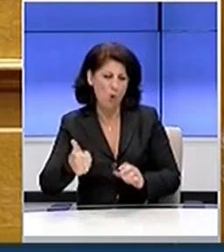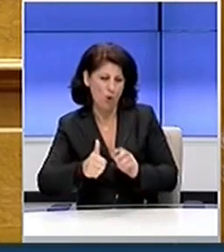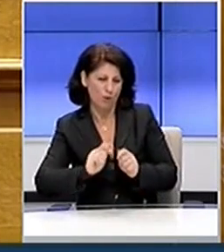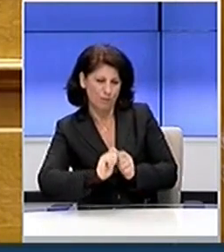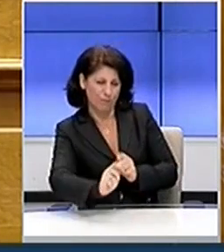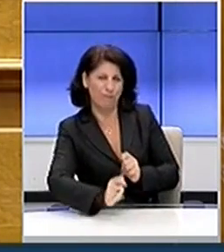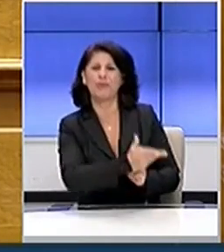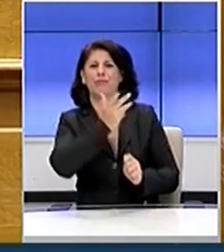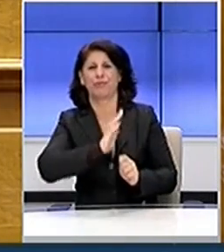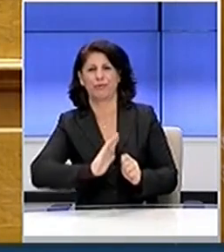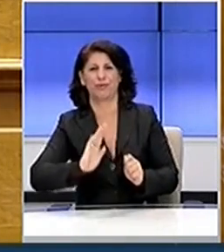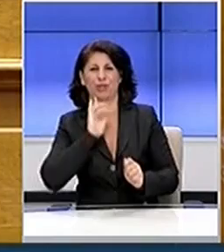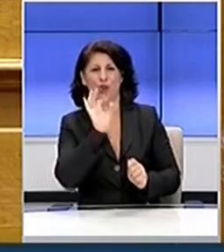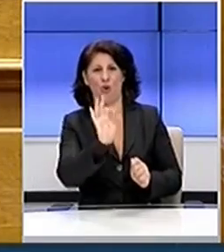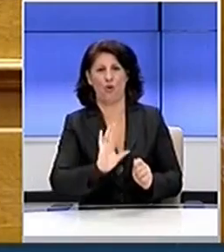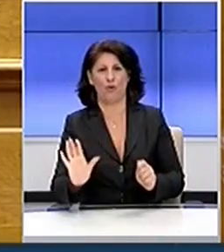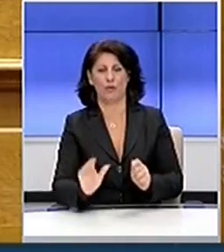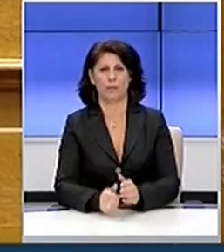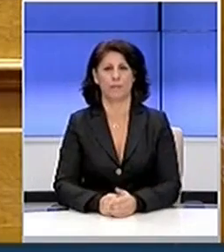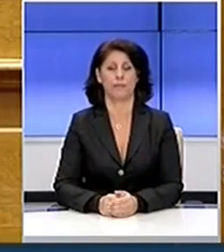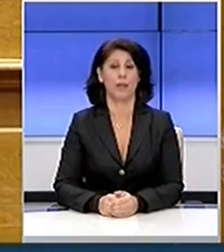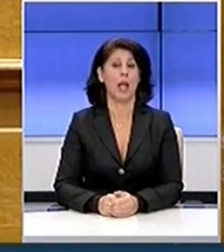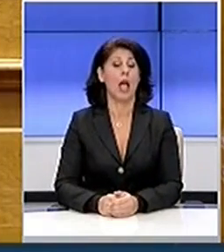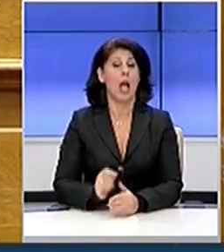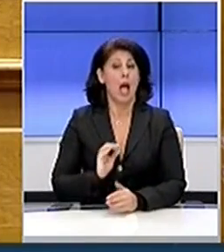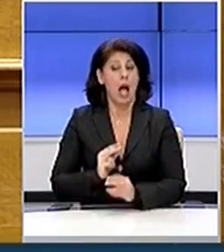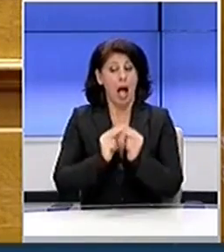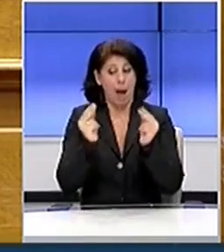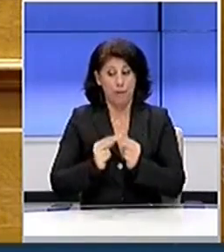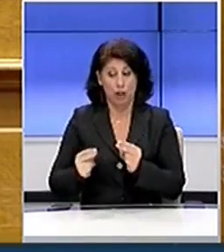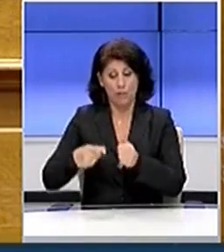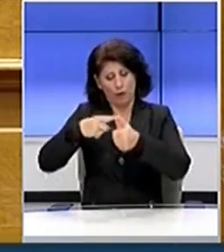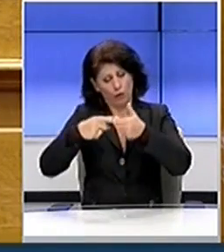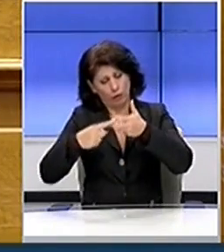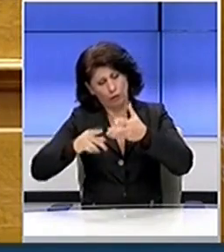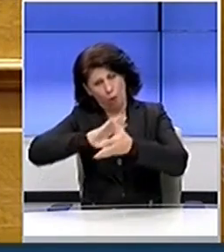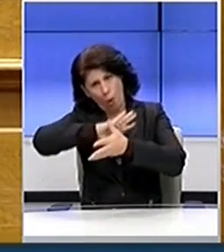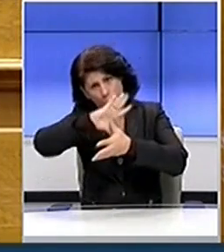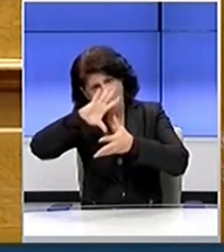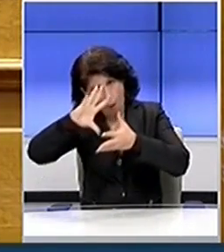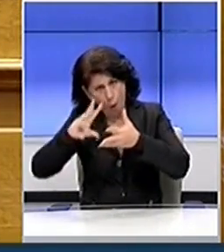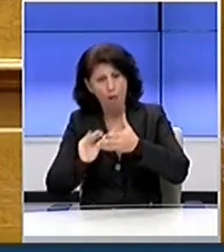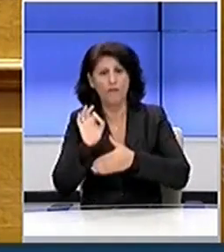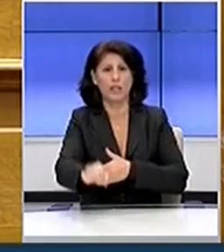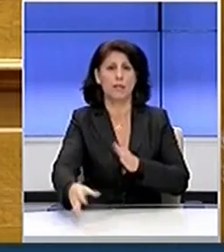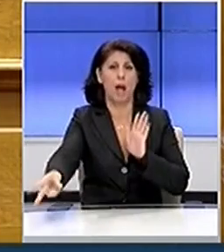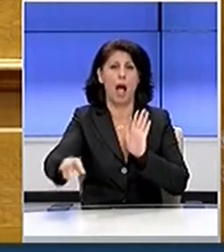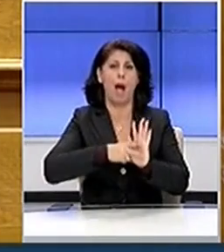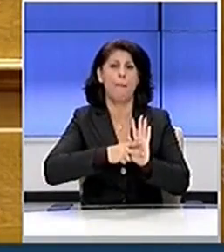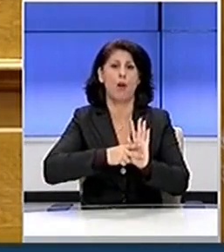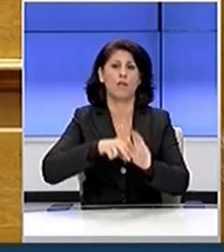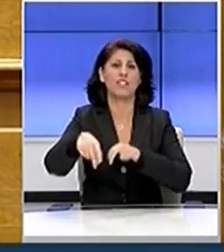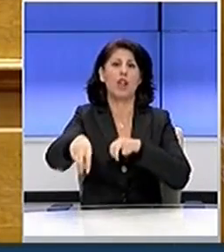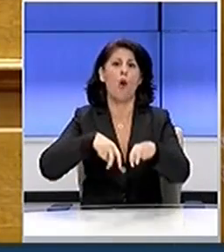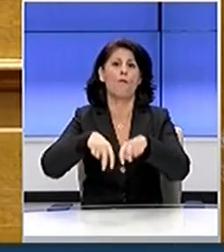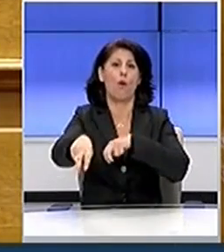έτσι στο νέο απαγορευτικό του Νοεμβρίου. Ποιος είναι ο στόχος, θα το εξηγήσω και πάλι,